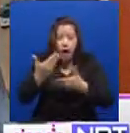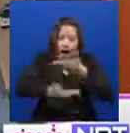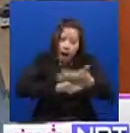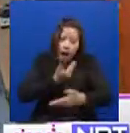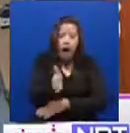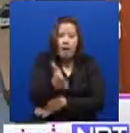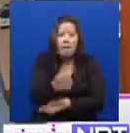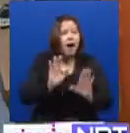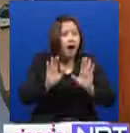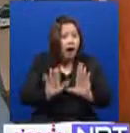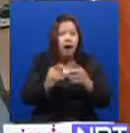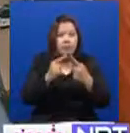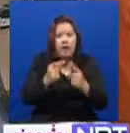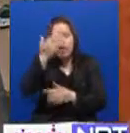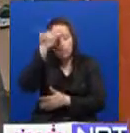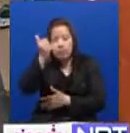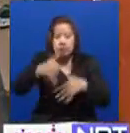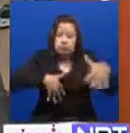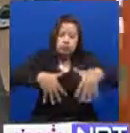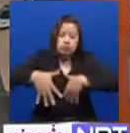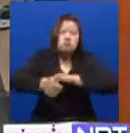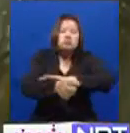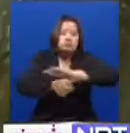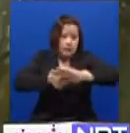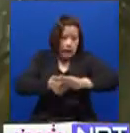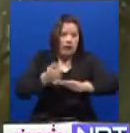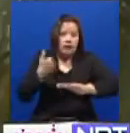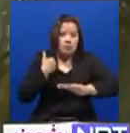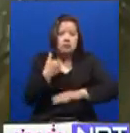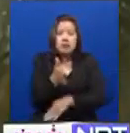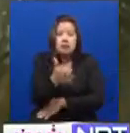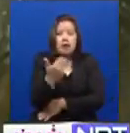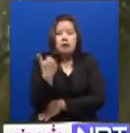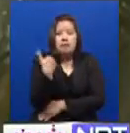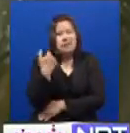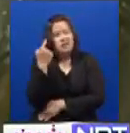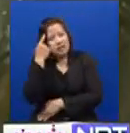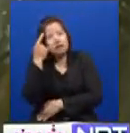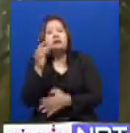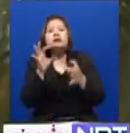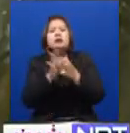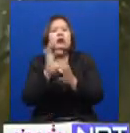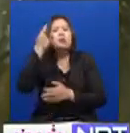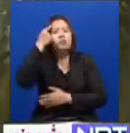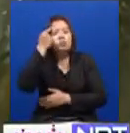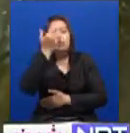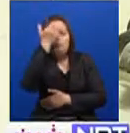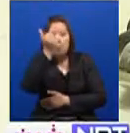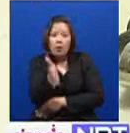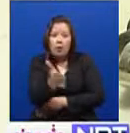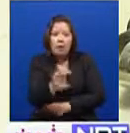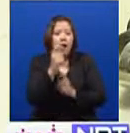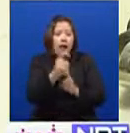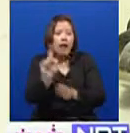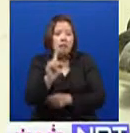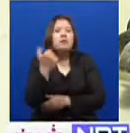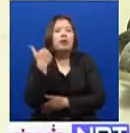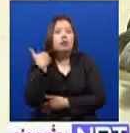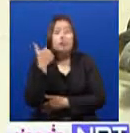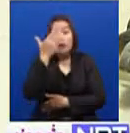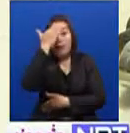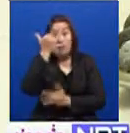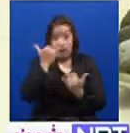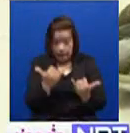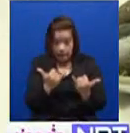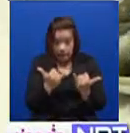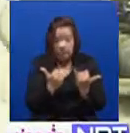ชาวบ้านนำปลาปักกระเป้ามารับประทานซึ่งอาจเป็นเพราะความไม่รู้ถึงพิษภัยอันร้ายแรงของปลาชนิดนี้โดยล่าสุดในรอบสัปด